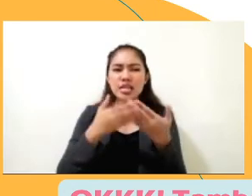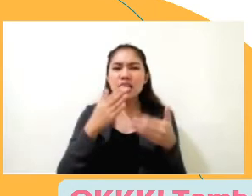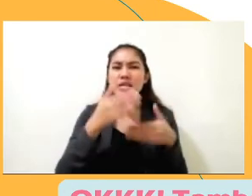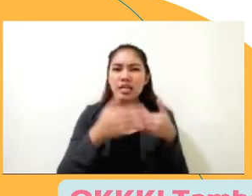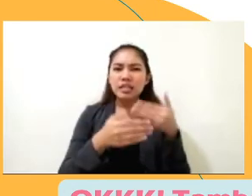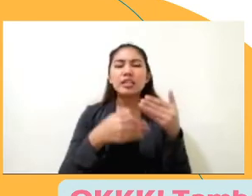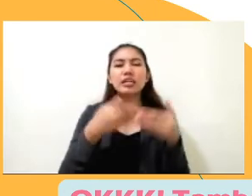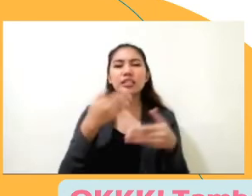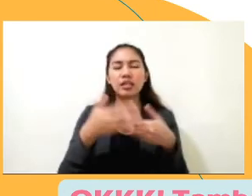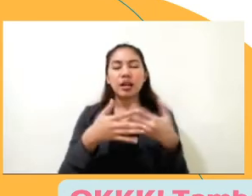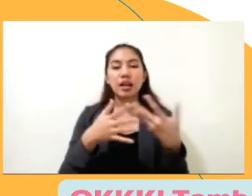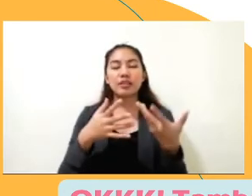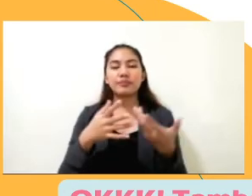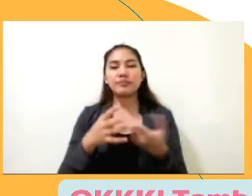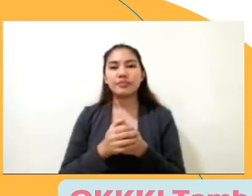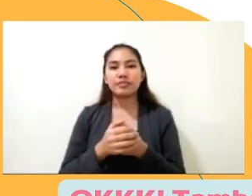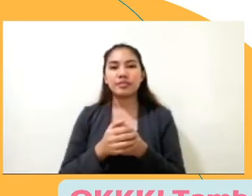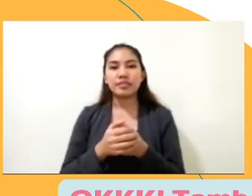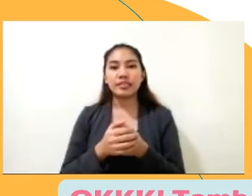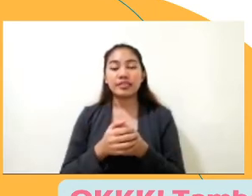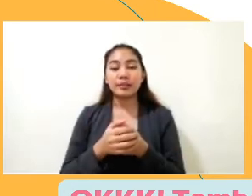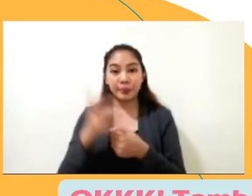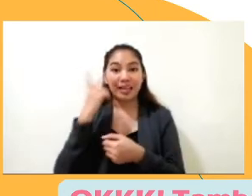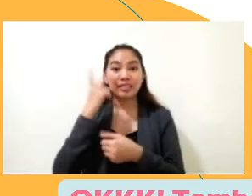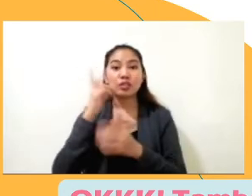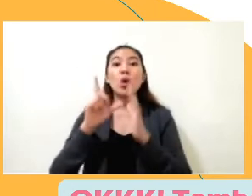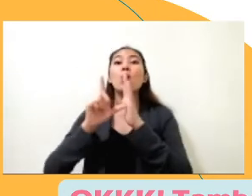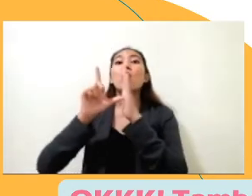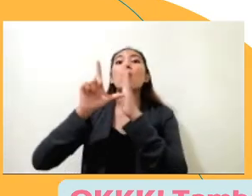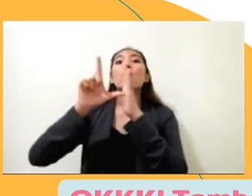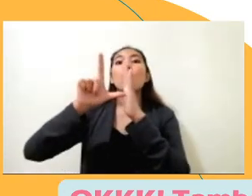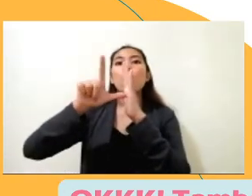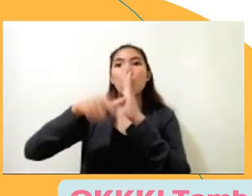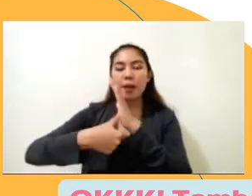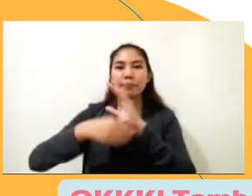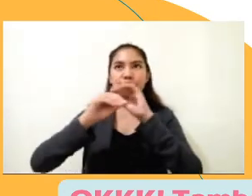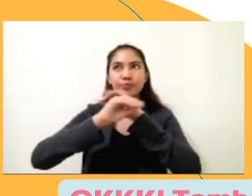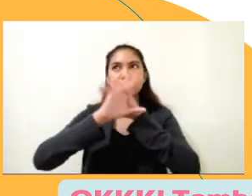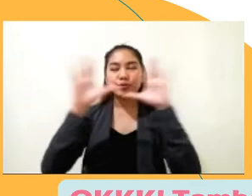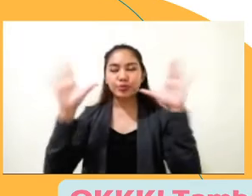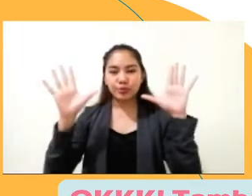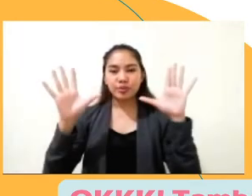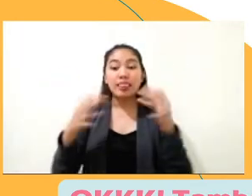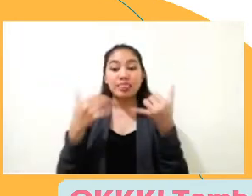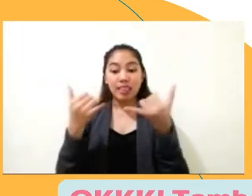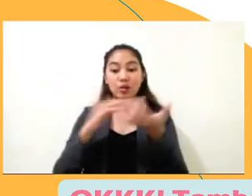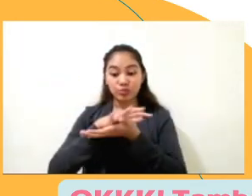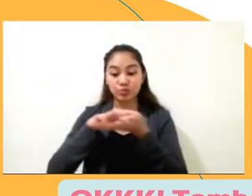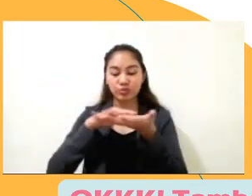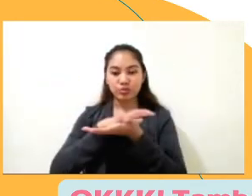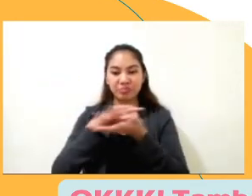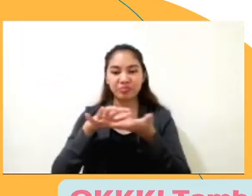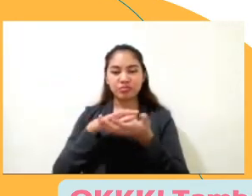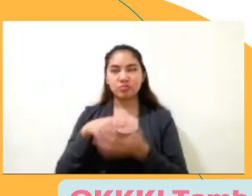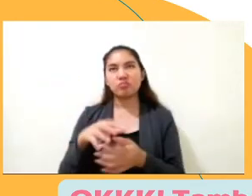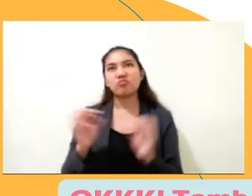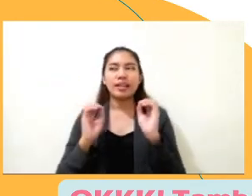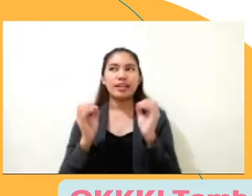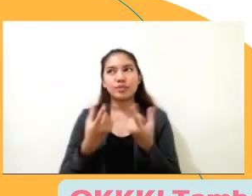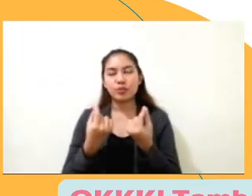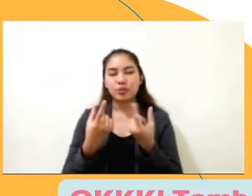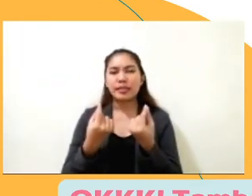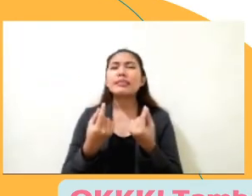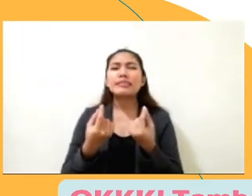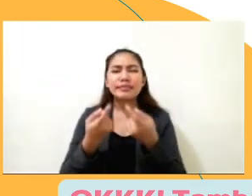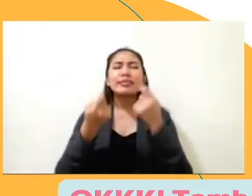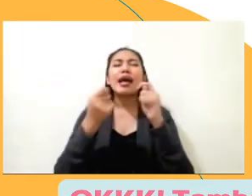eventually, makikita mo rin yung linaw. Pero hindi mo yung makikita kung hindi ka gagawa ng action.